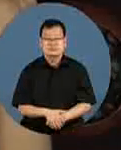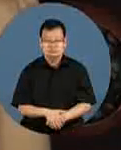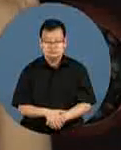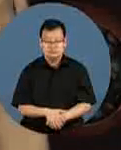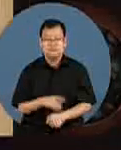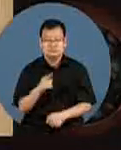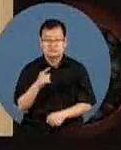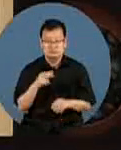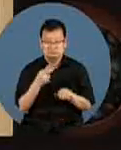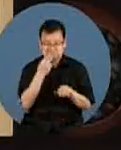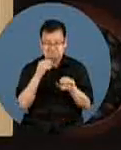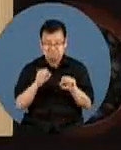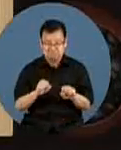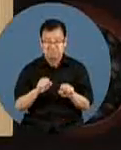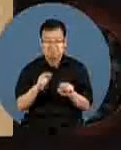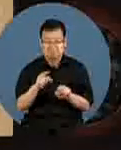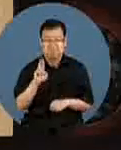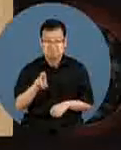네, 살아두죠.